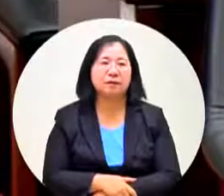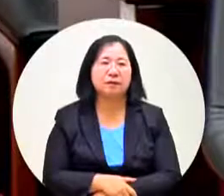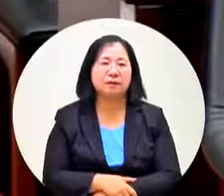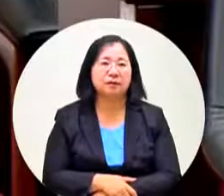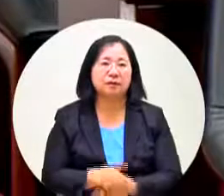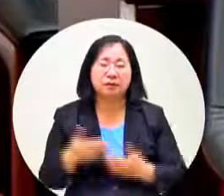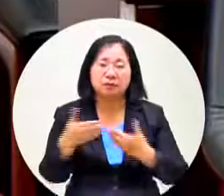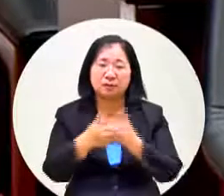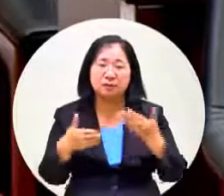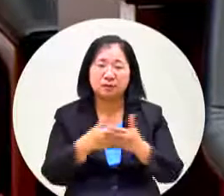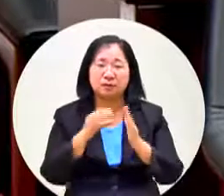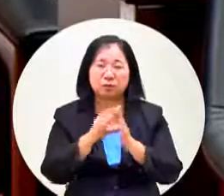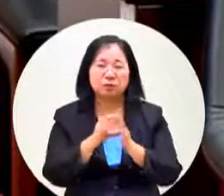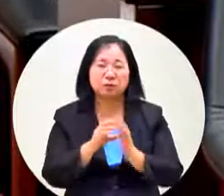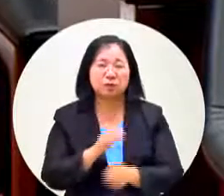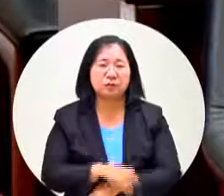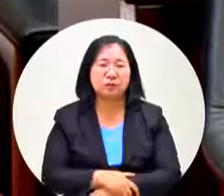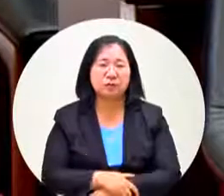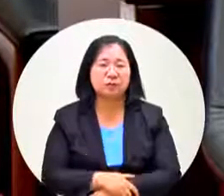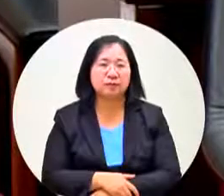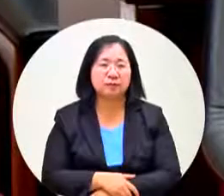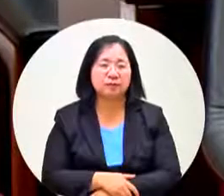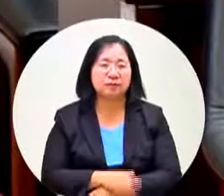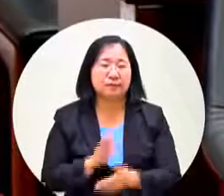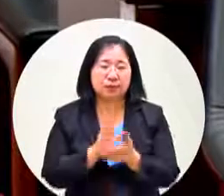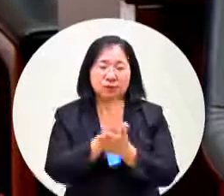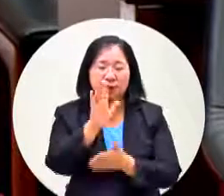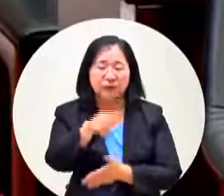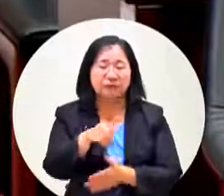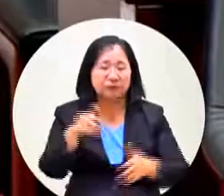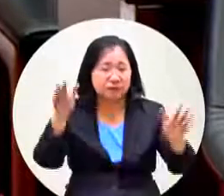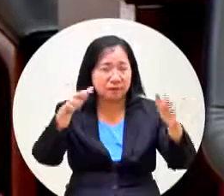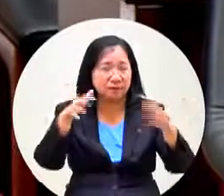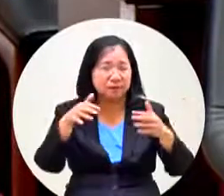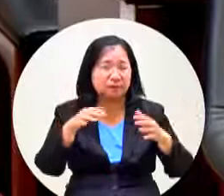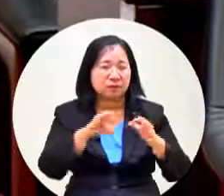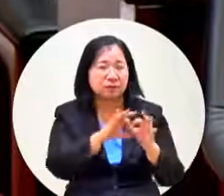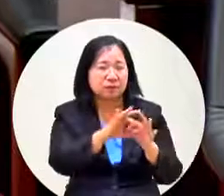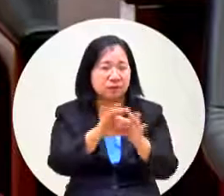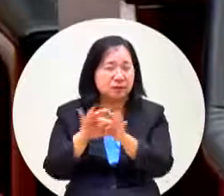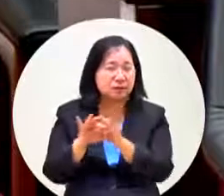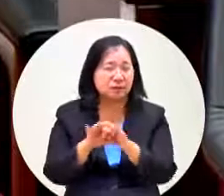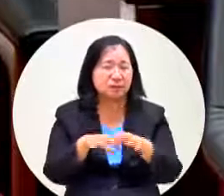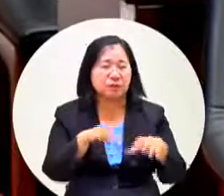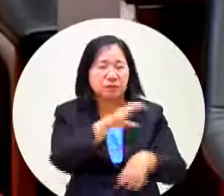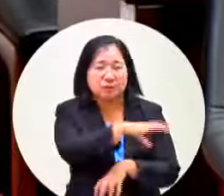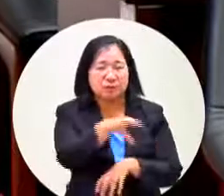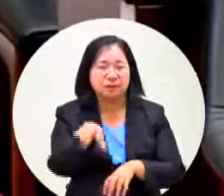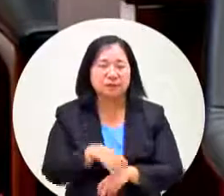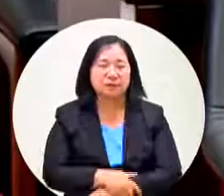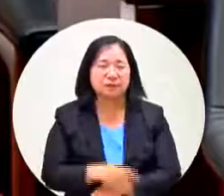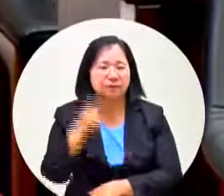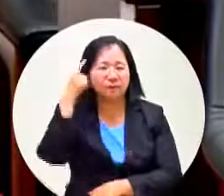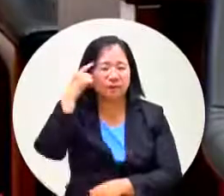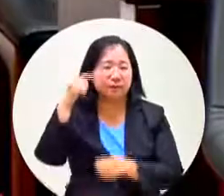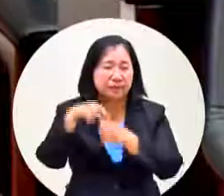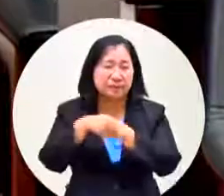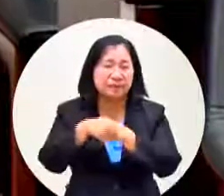以是不是请交通局这边吼？因为现在的十字路口吼，